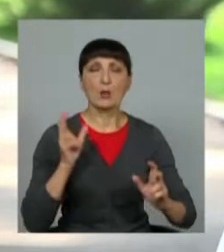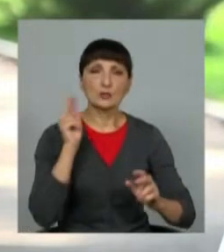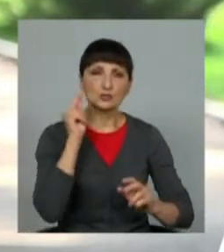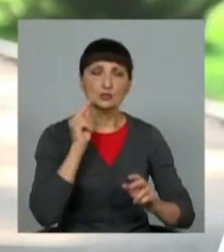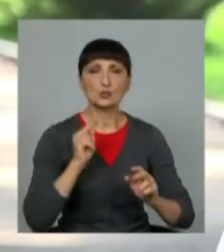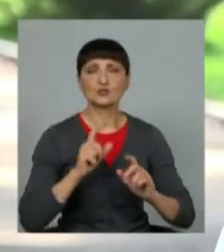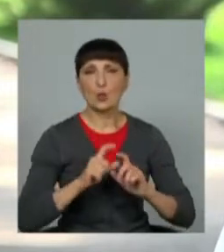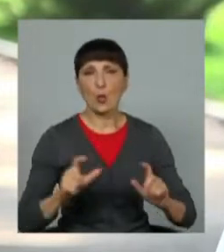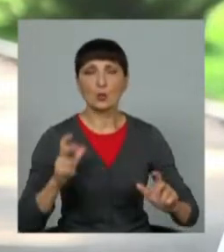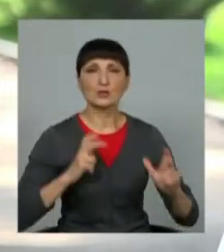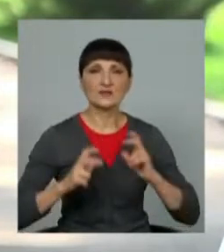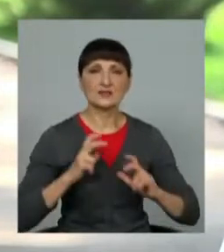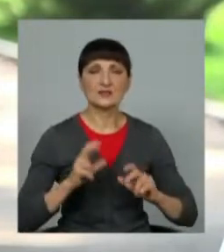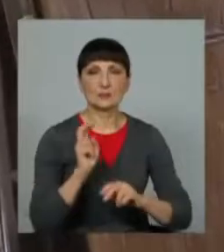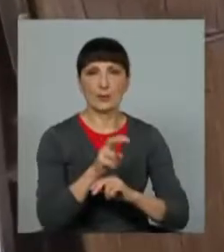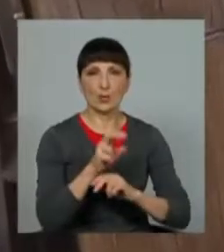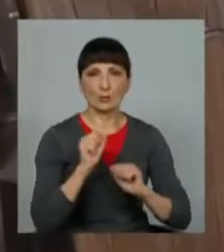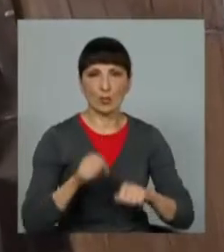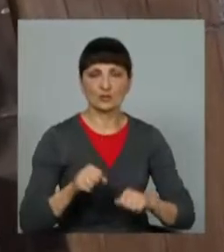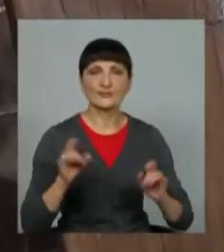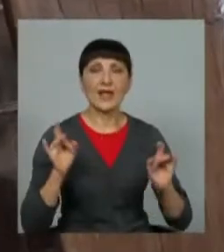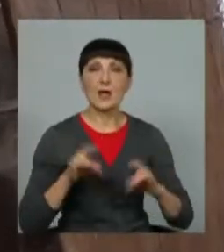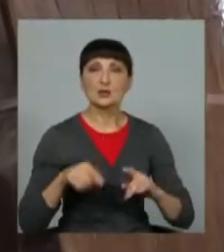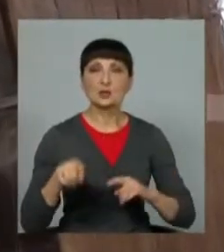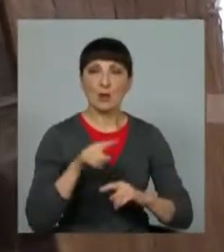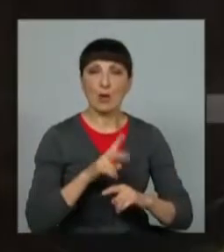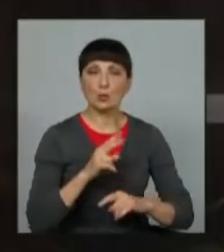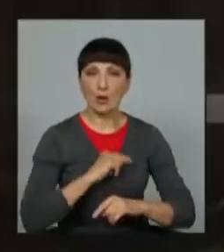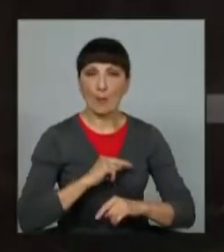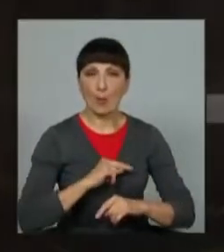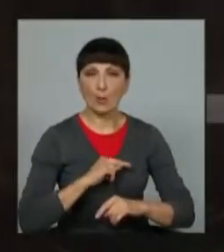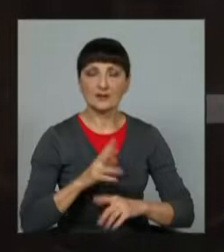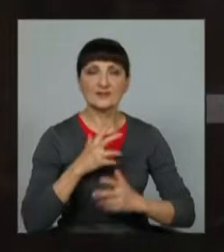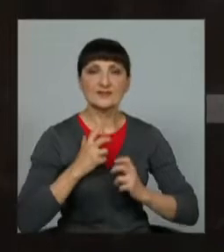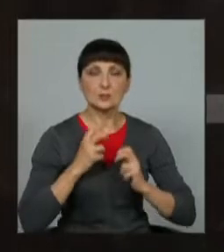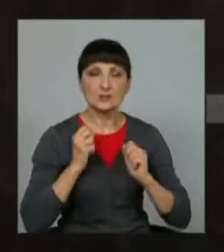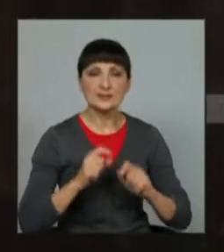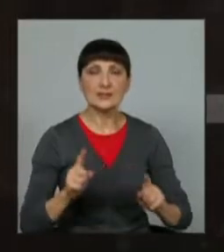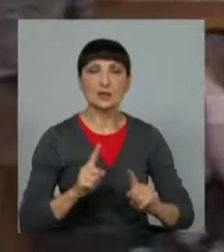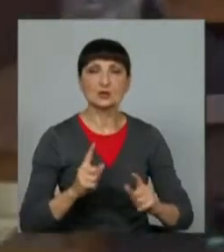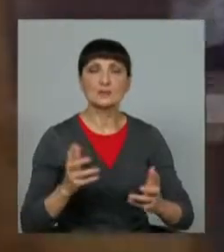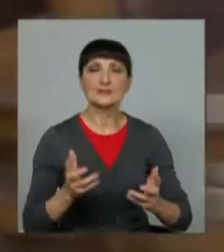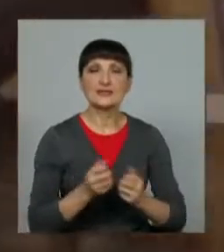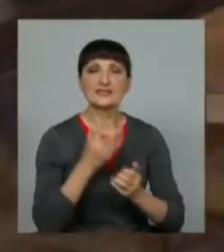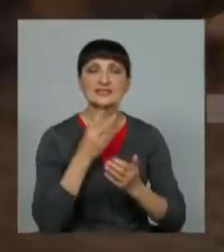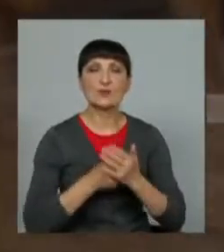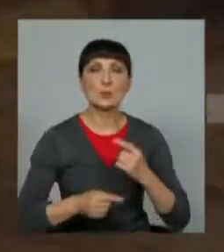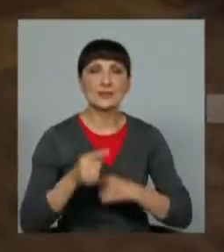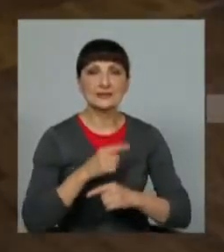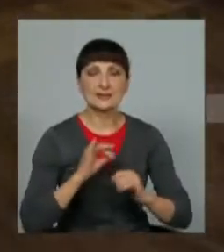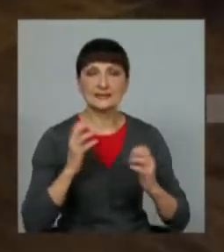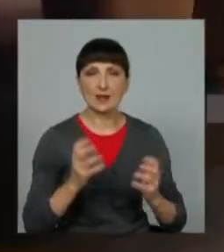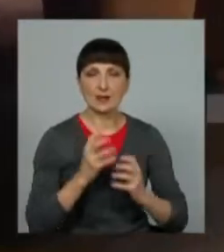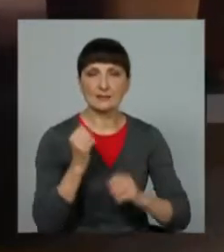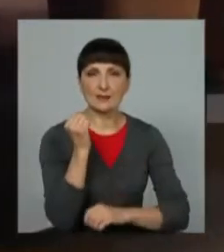нормальной жизни, которая у нас была до пандемии. Рестораторы, в свою очередь, прилагают все усилия для того, чтобы спасти свой бизнес и сохранить